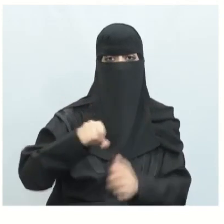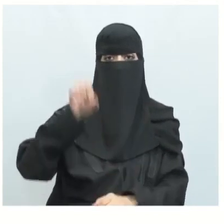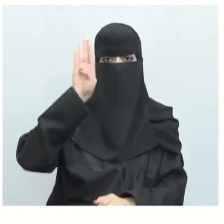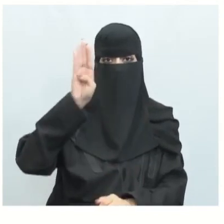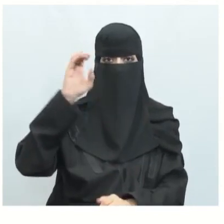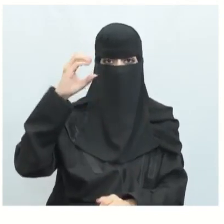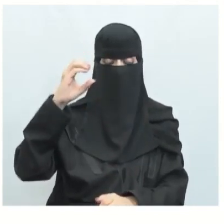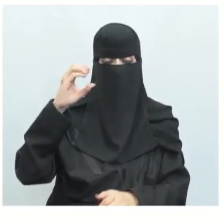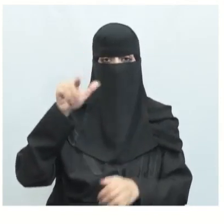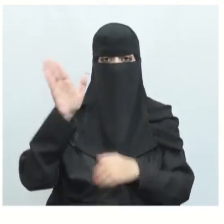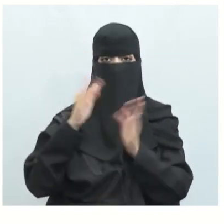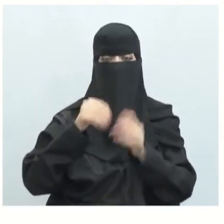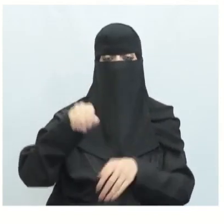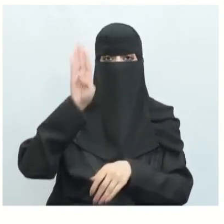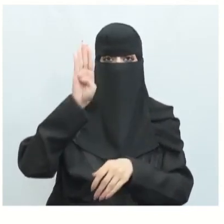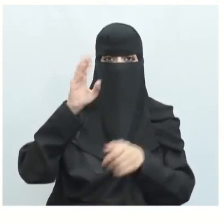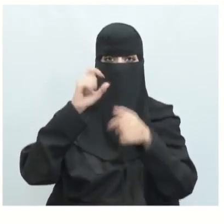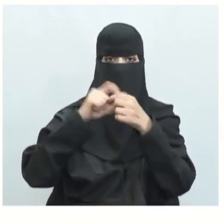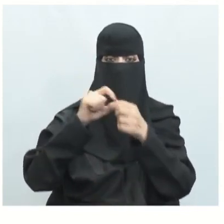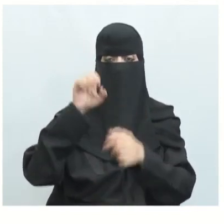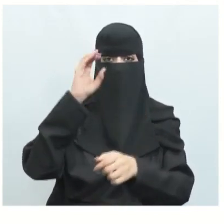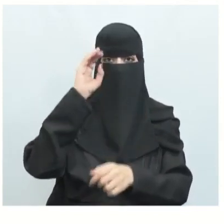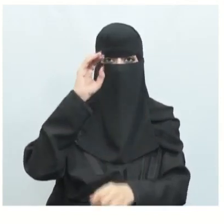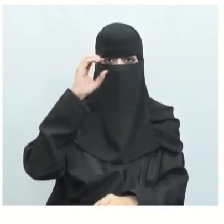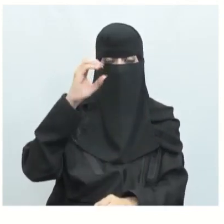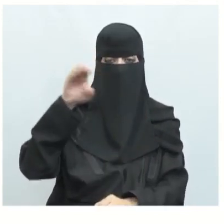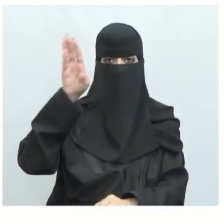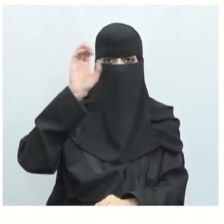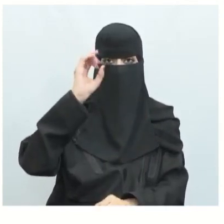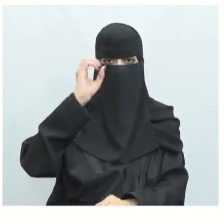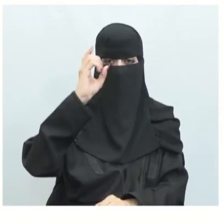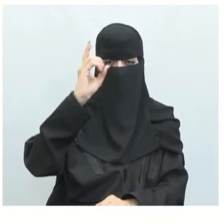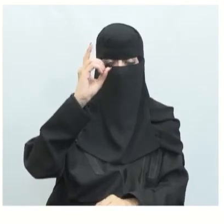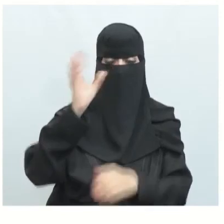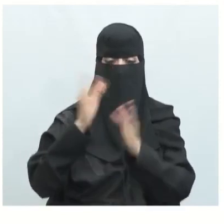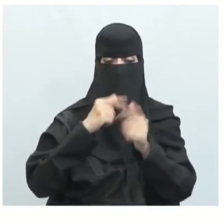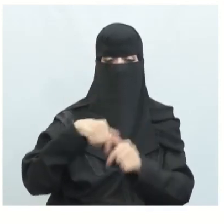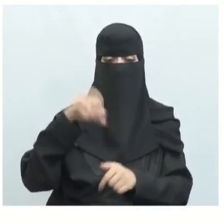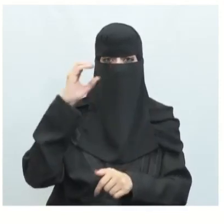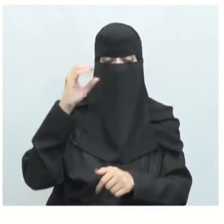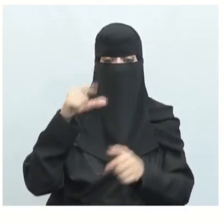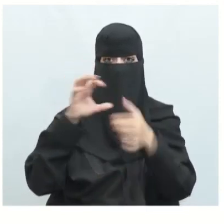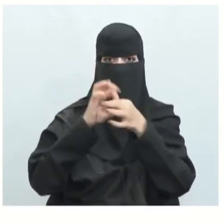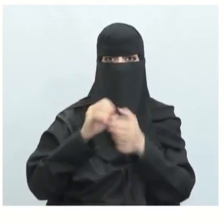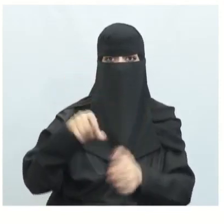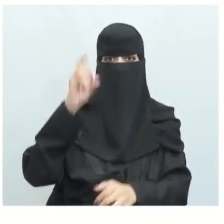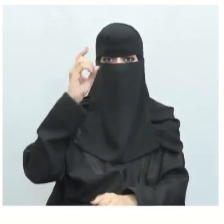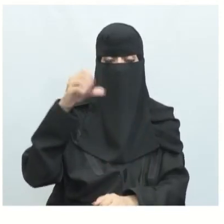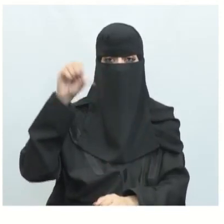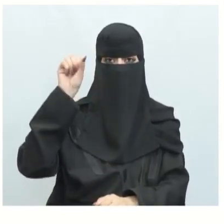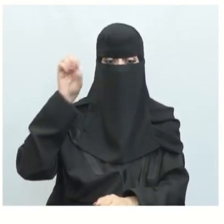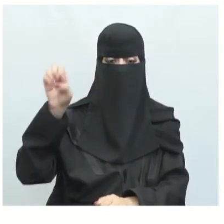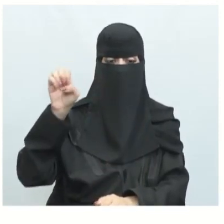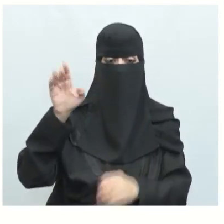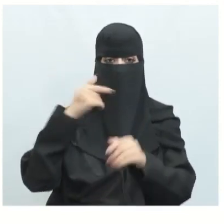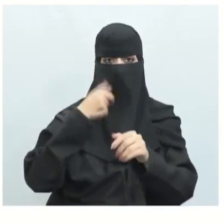والسي البي مرتبط مع السي والدي السي مرتبط مع الدي والاي الدي لا يوجد